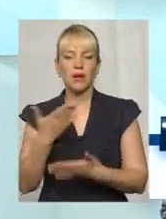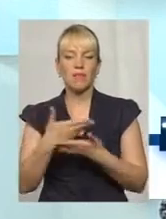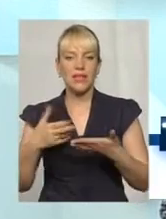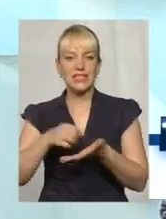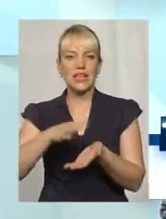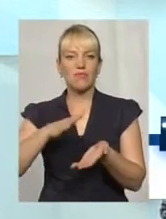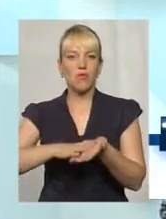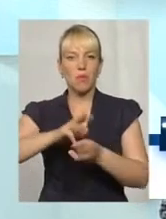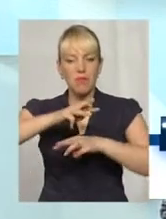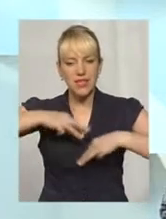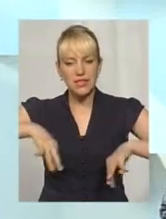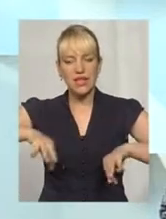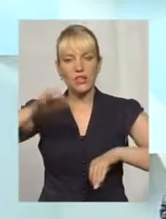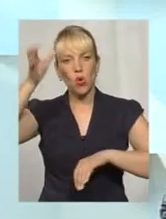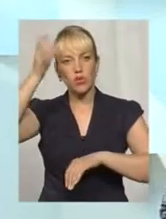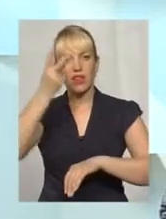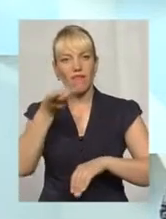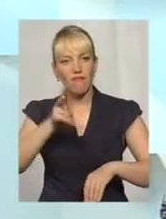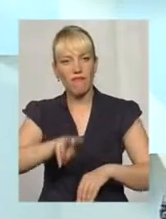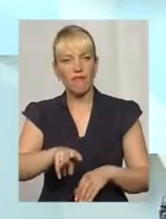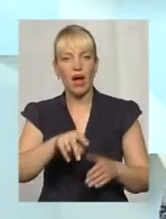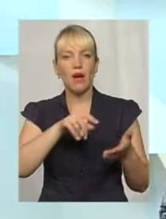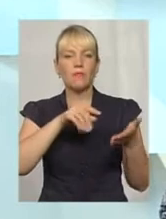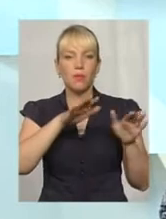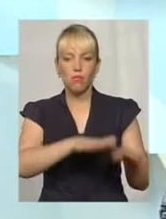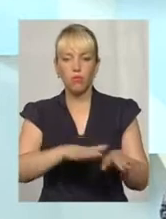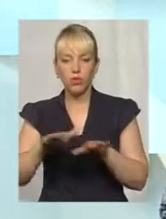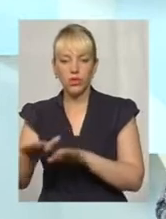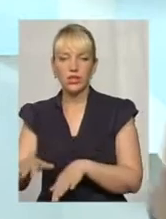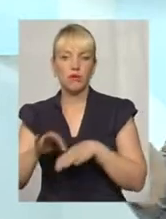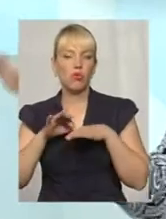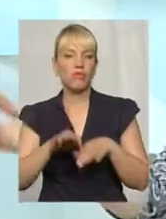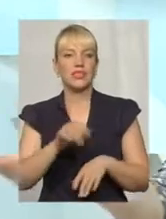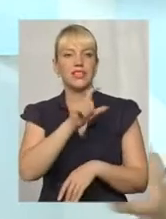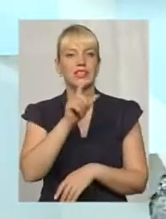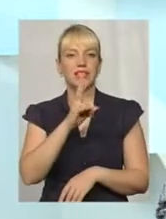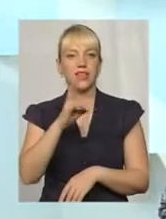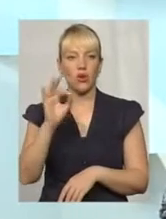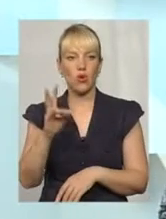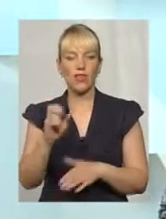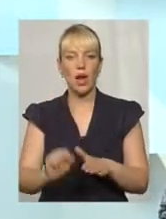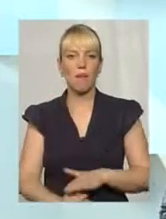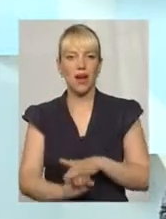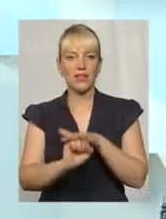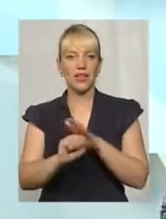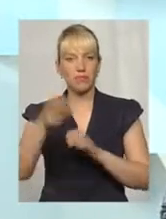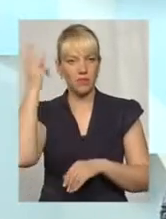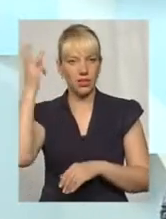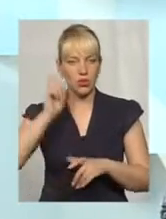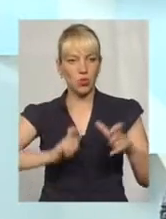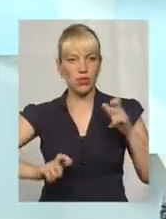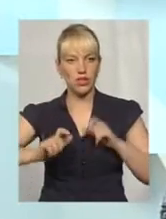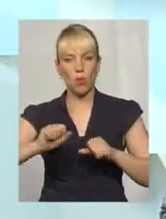освіти два пункти проведення ЗНО. Це, знову ж таки, на базі Хмельницького